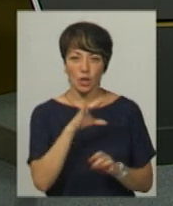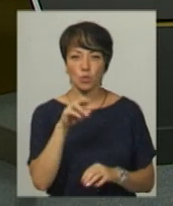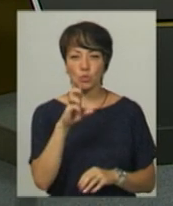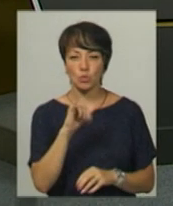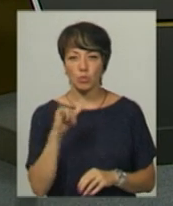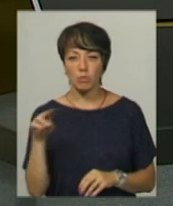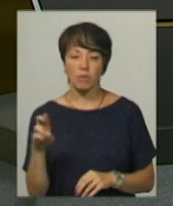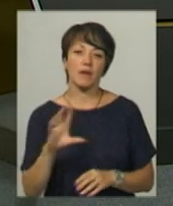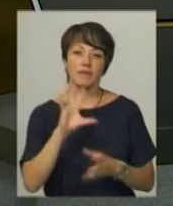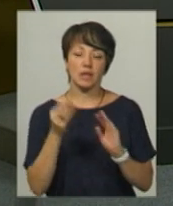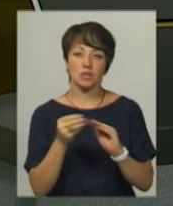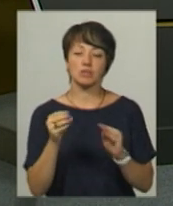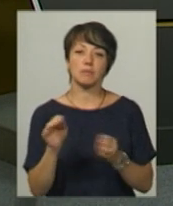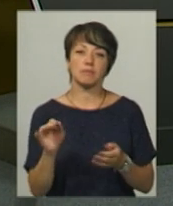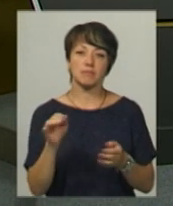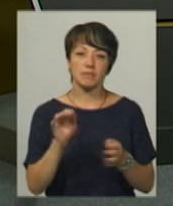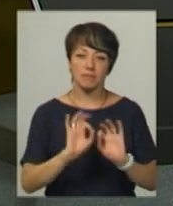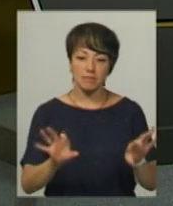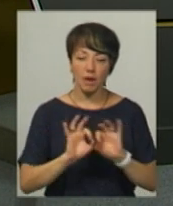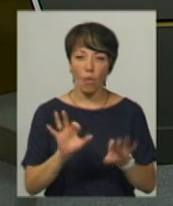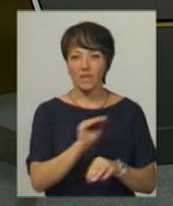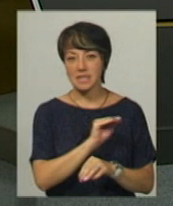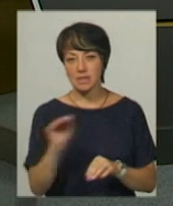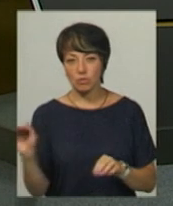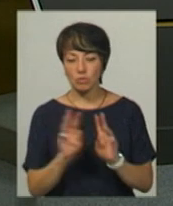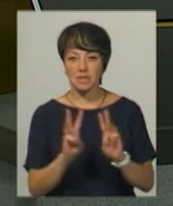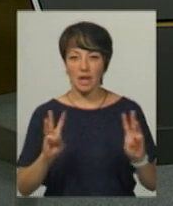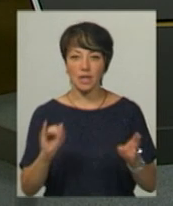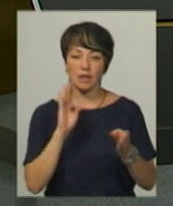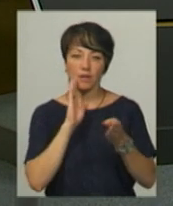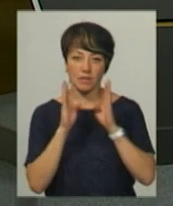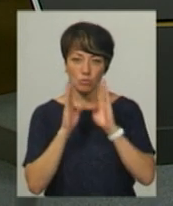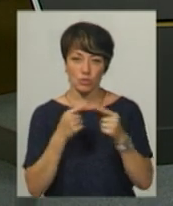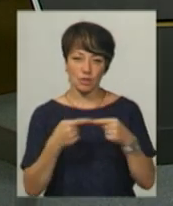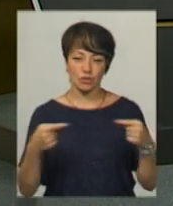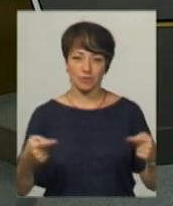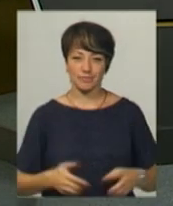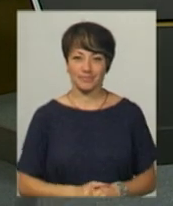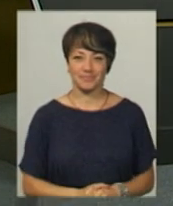матеріали на нашій сторінці в Facebook, на нашому офіційному сайті та в мережі YouTube. До побачення!